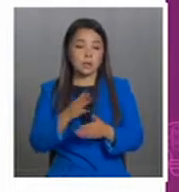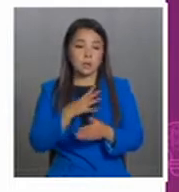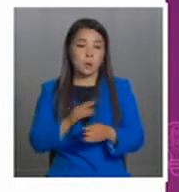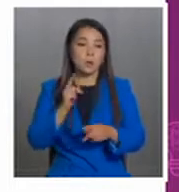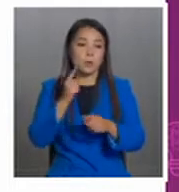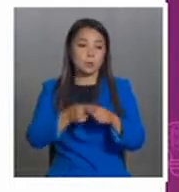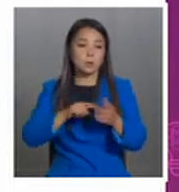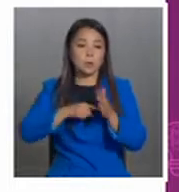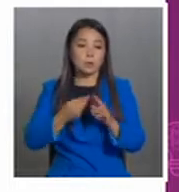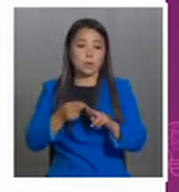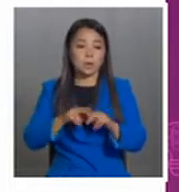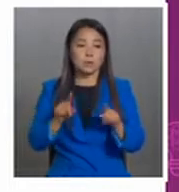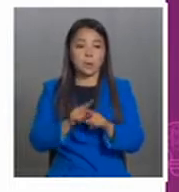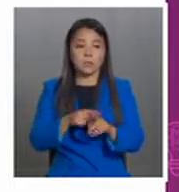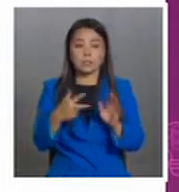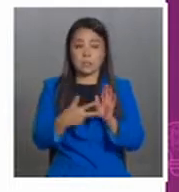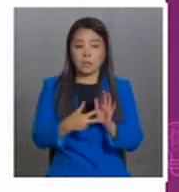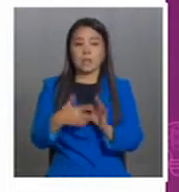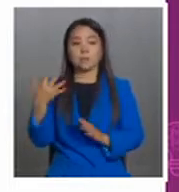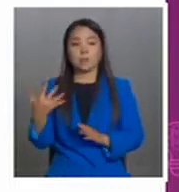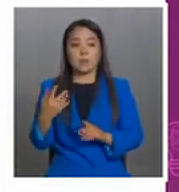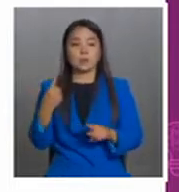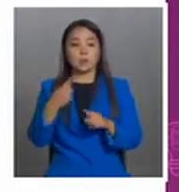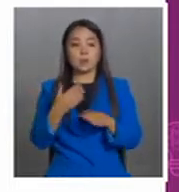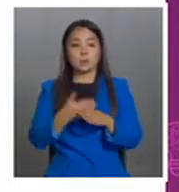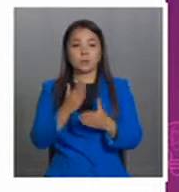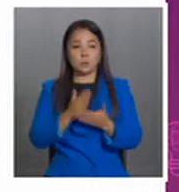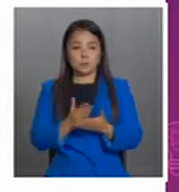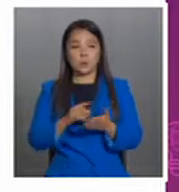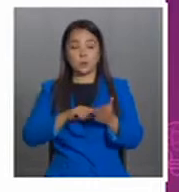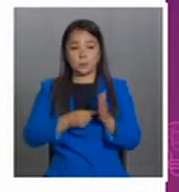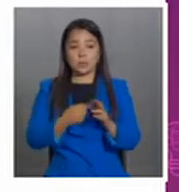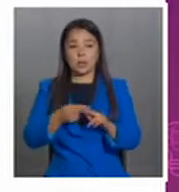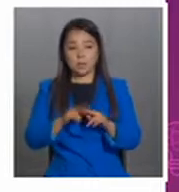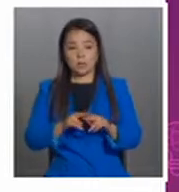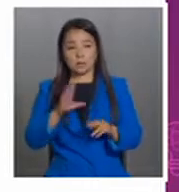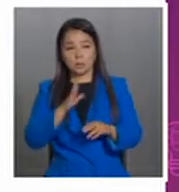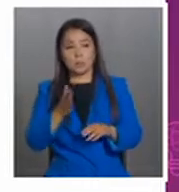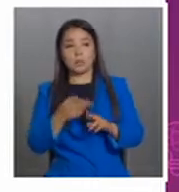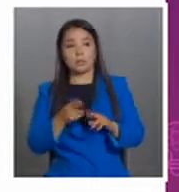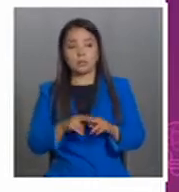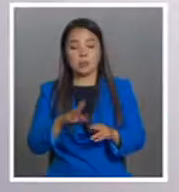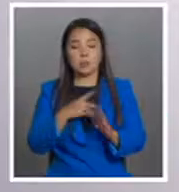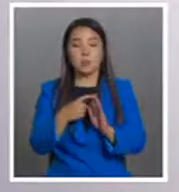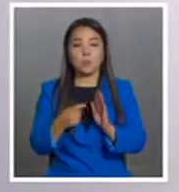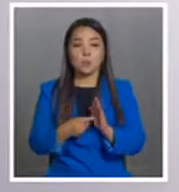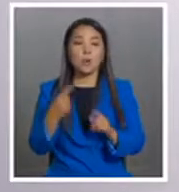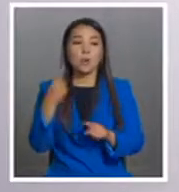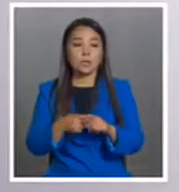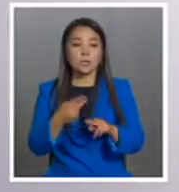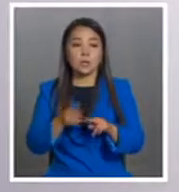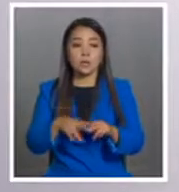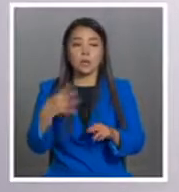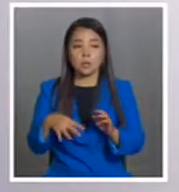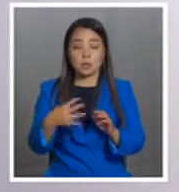8-ге көбейтеміз, екінші бөлшекті тоқтауыш көбейткіш 5-ке көбейтеміз. Сонда бізде осы 2 бөлшекті қосқанда